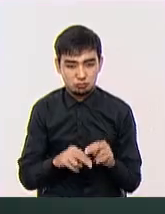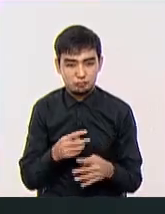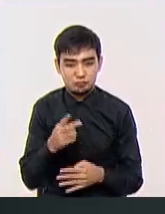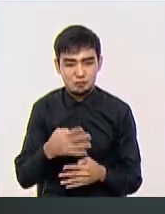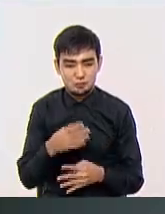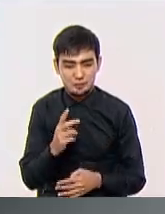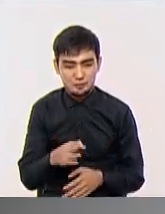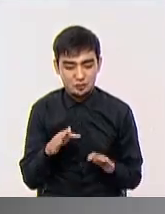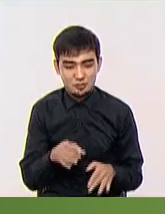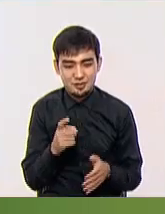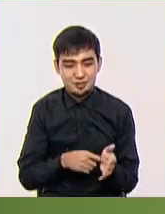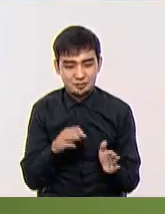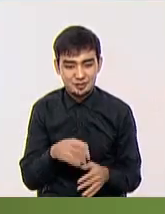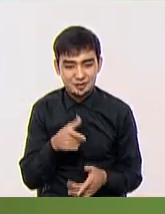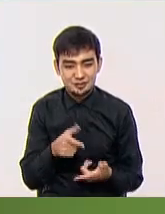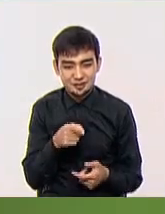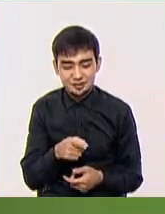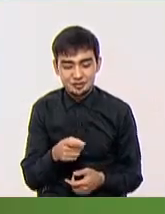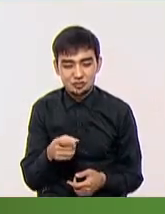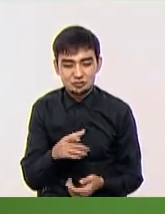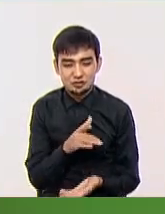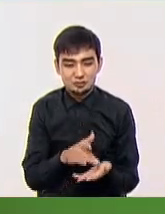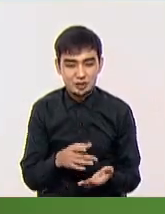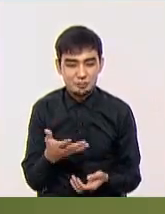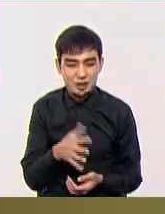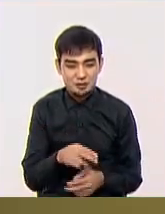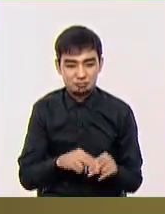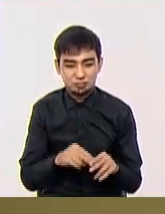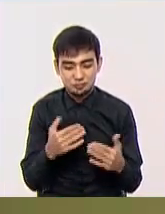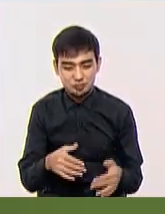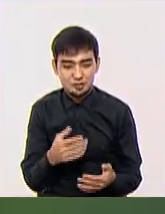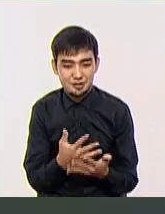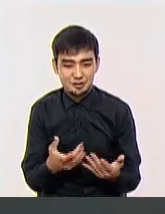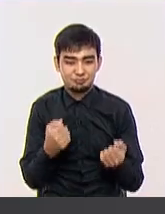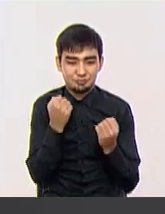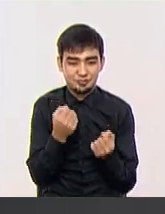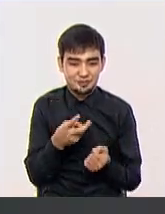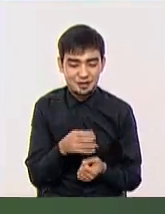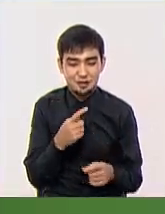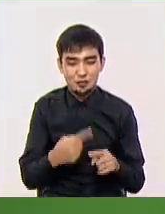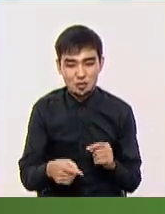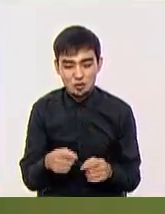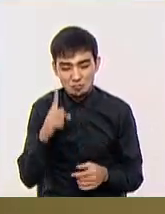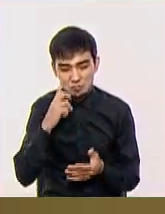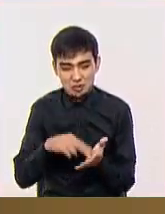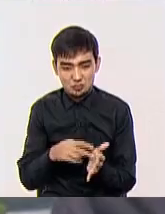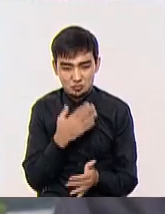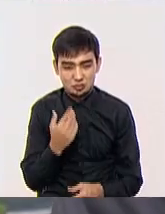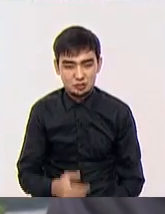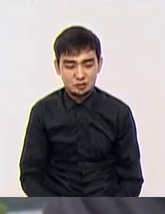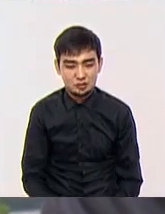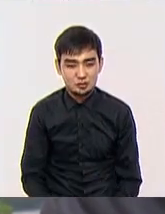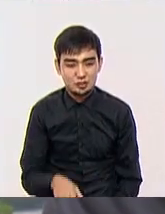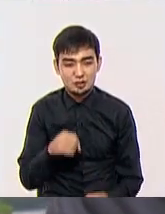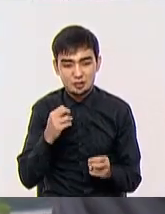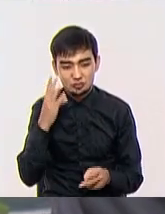Справедливости ради, в одном районе Караганды в этом году в частном секторе построили 5 площадок со снарядами и тренажерами. В другом даже не планируют. От